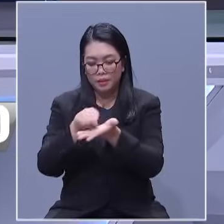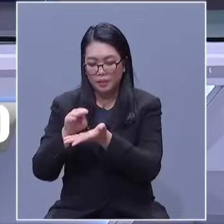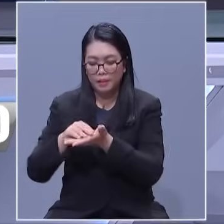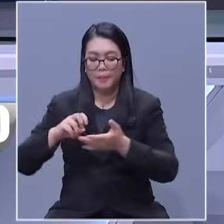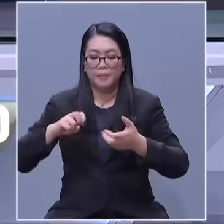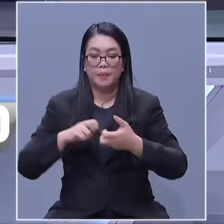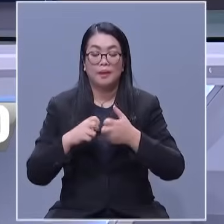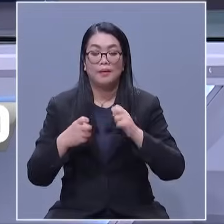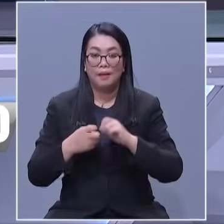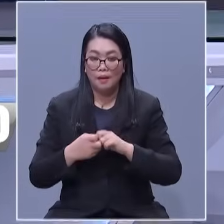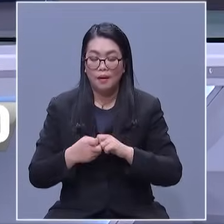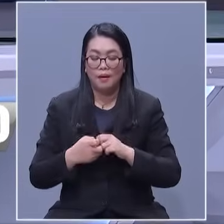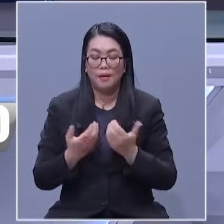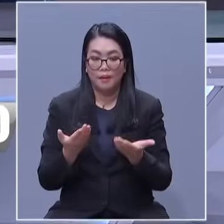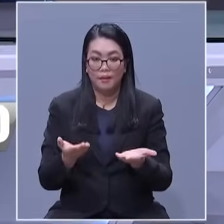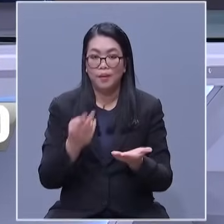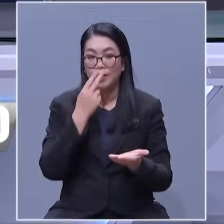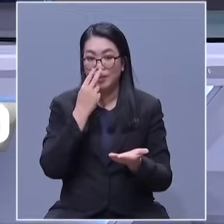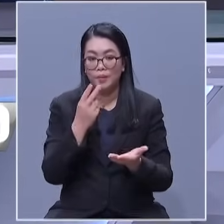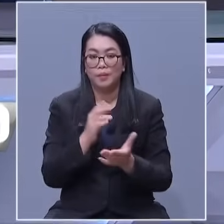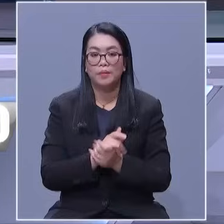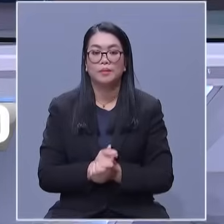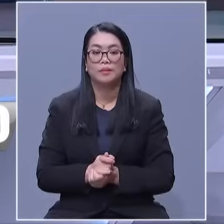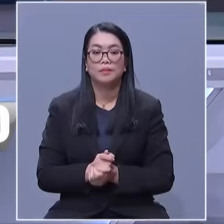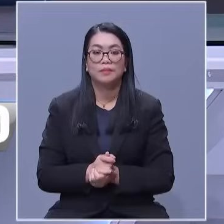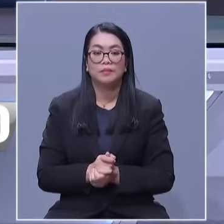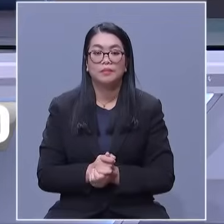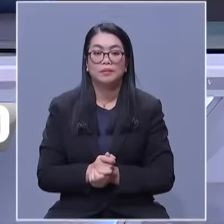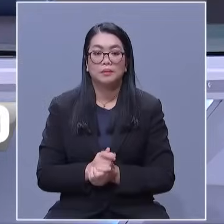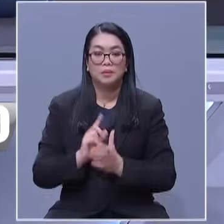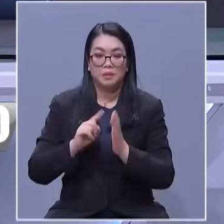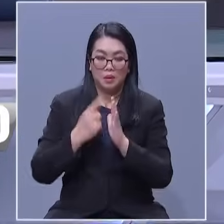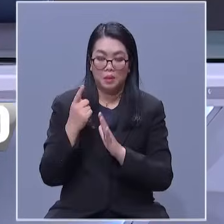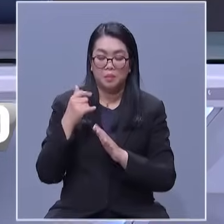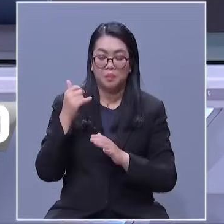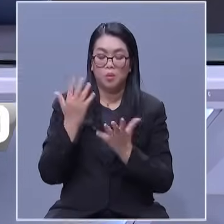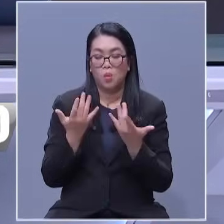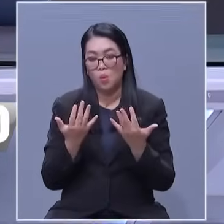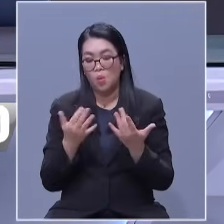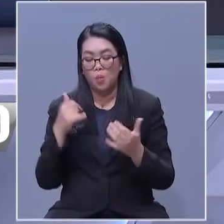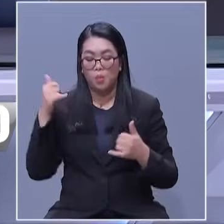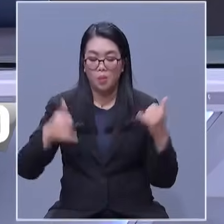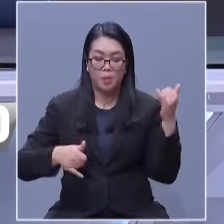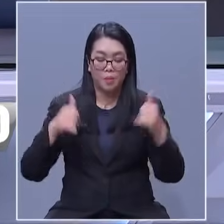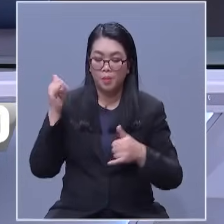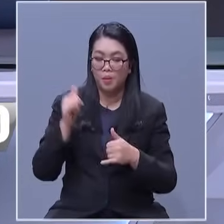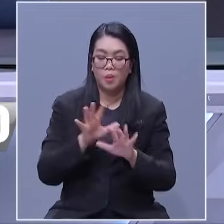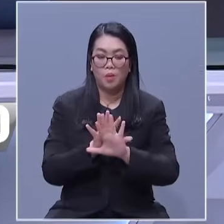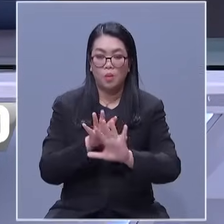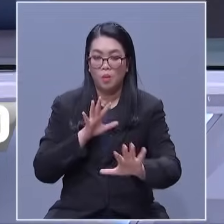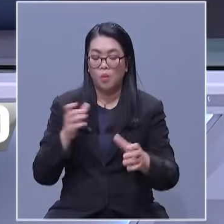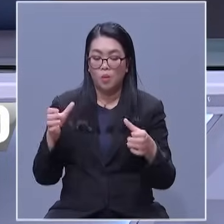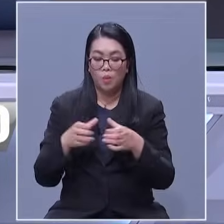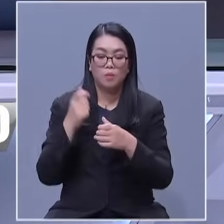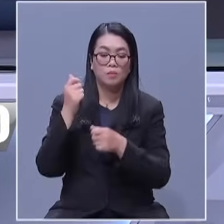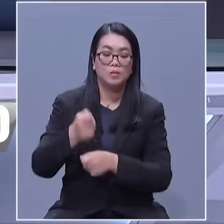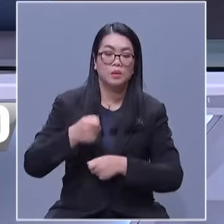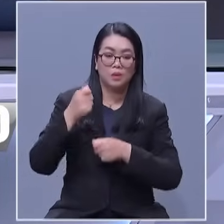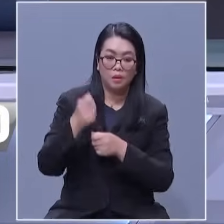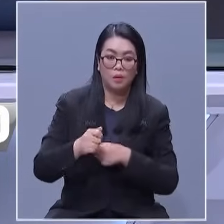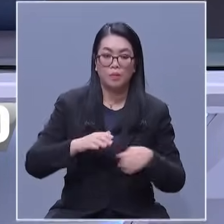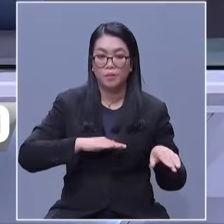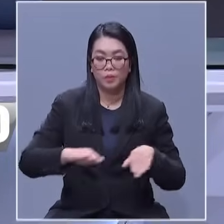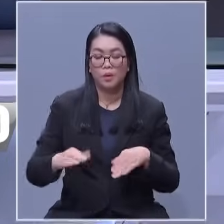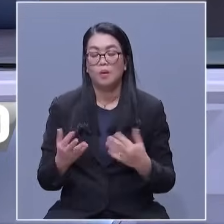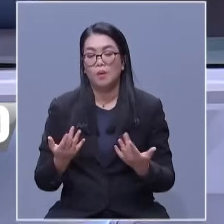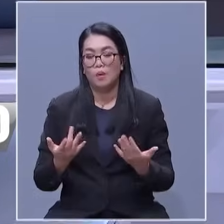ที่ทำให้บรรยากาศที่หน้าด่านพรมแดนตอนนี้เห็นบอกว่าเริ่มคึกคักแล้วนะครับมีเจ้าหน้าที่แล้วก็กลุ่มเกษตรกรเนี่ยเข้าไปเตรียมพร้อมต้